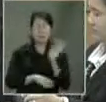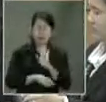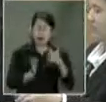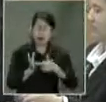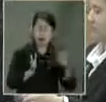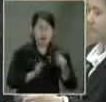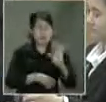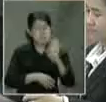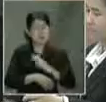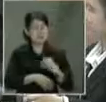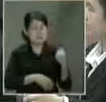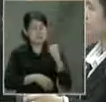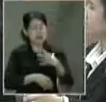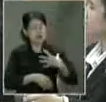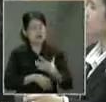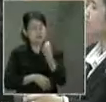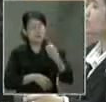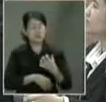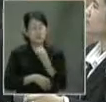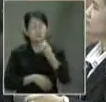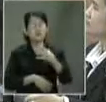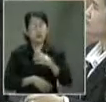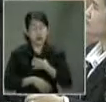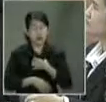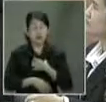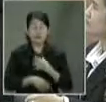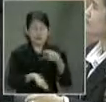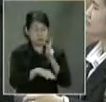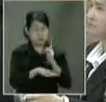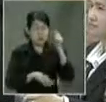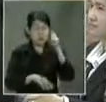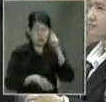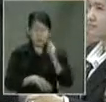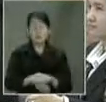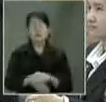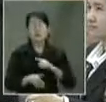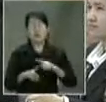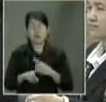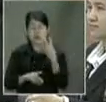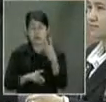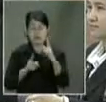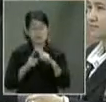ครับโชคดีครับที่วันที่14คุณวีระ